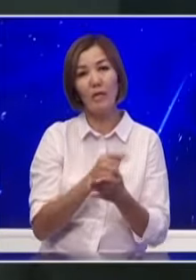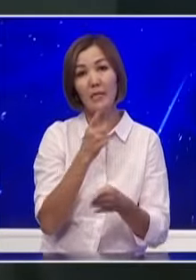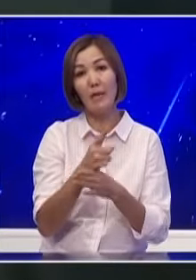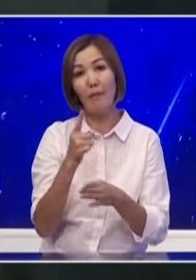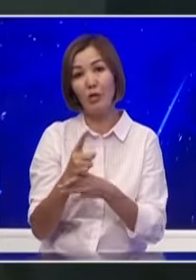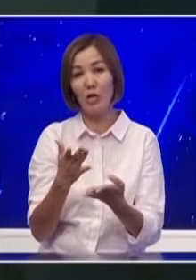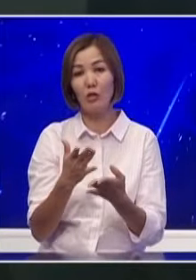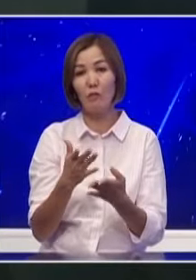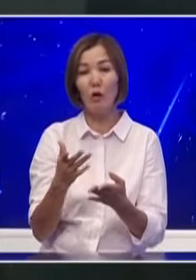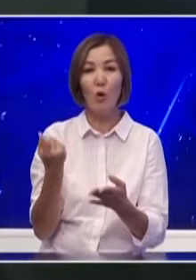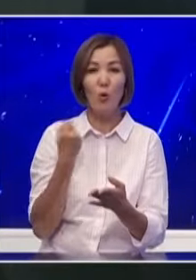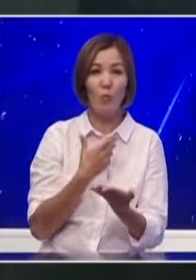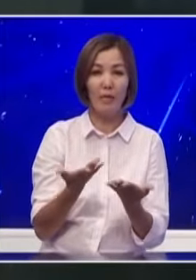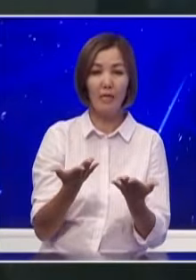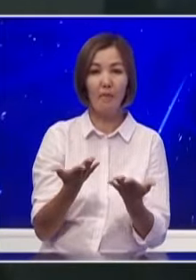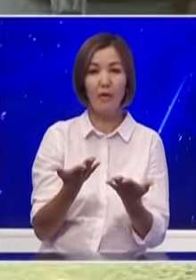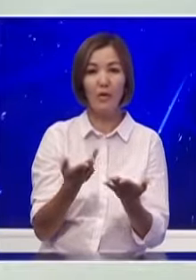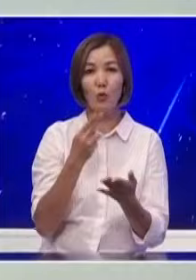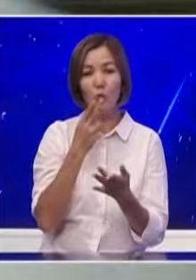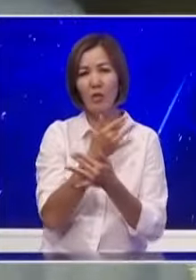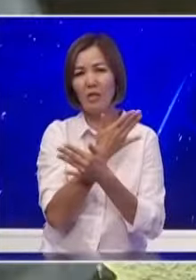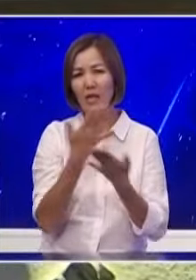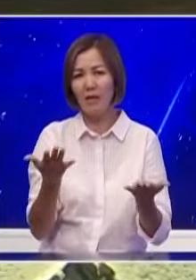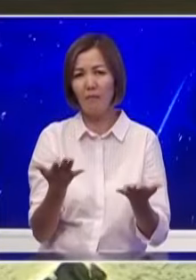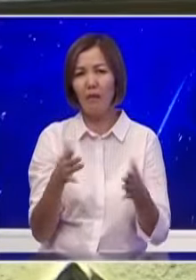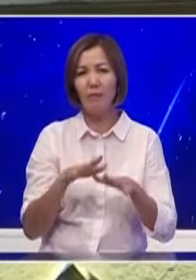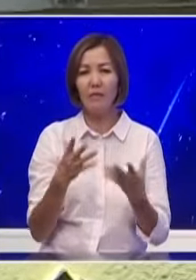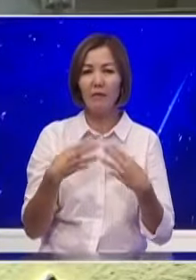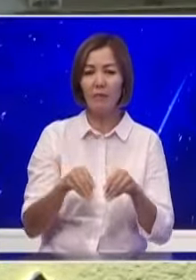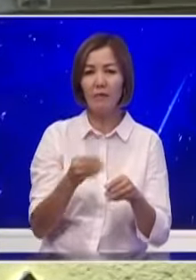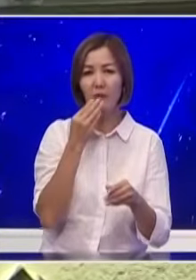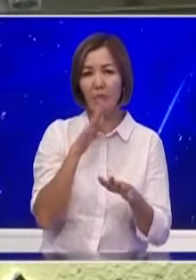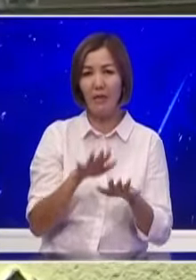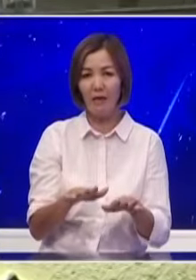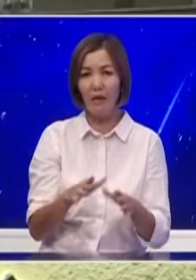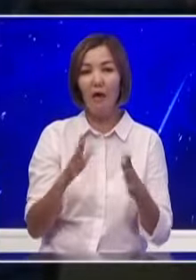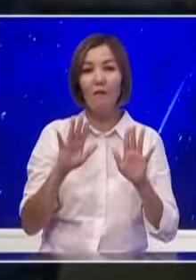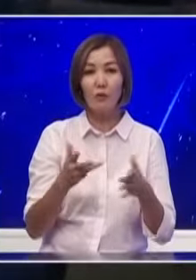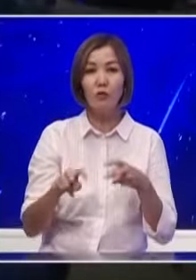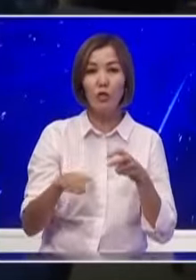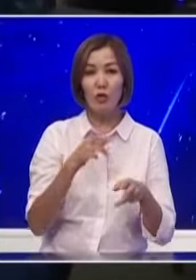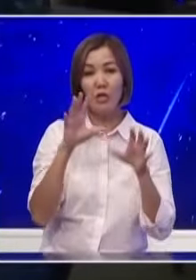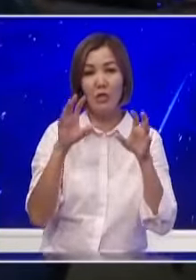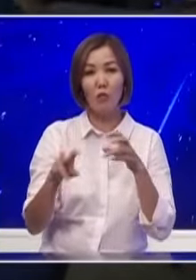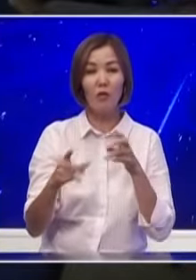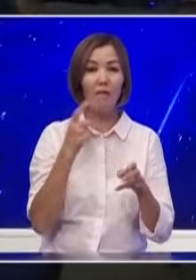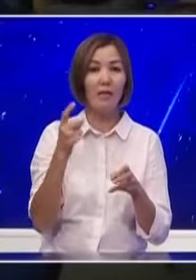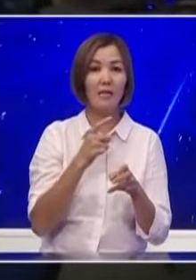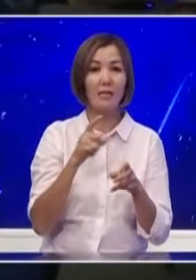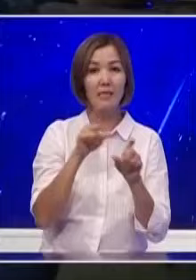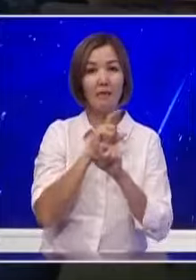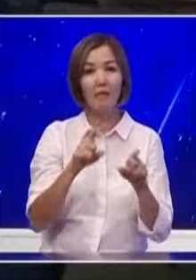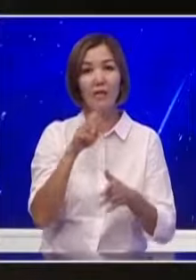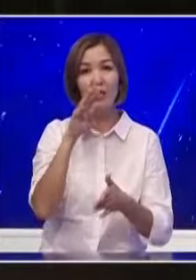документа, запрещающего употребление курительной смеси в виде кальяна в местах общественного питания. В случае нарушения закона